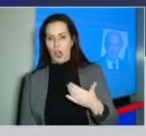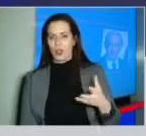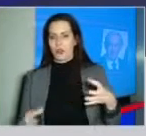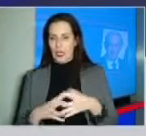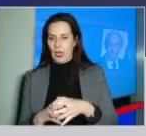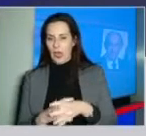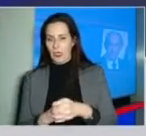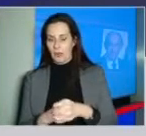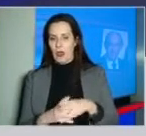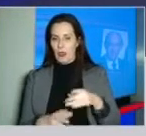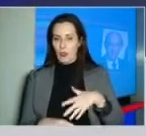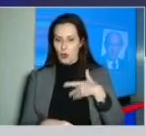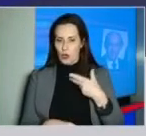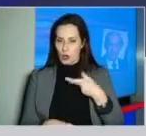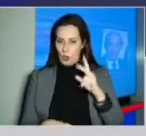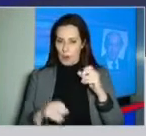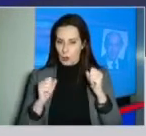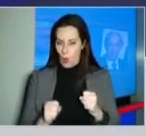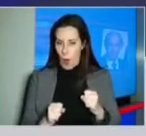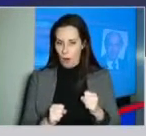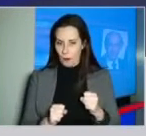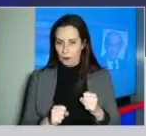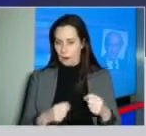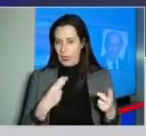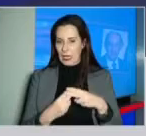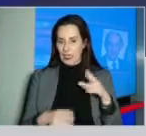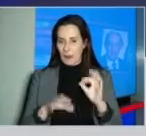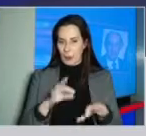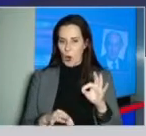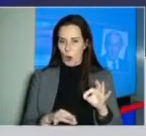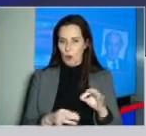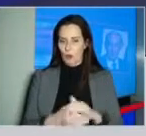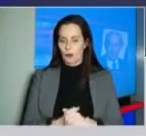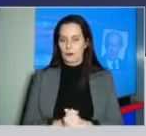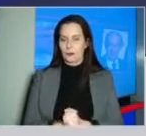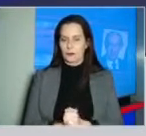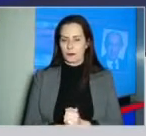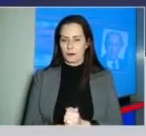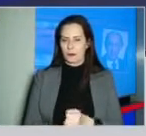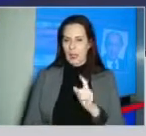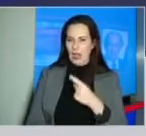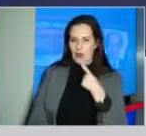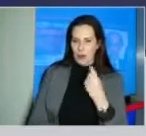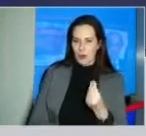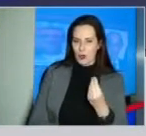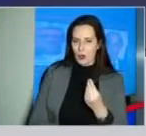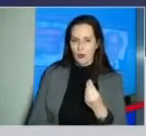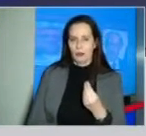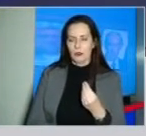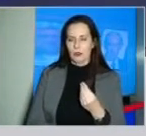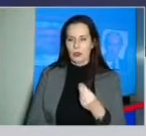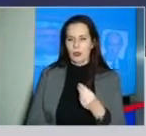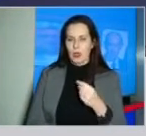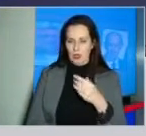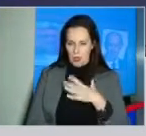כשהתאחדתם, אז התחושה יותר בטוחה, בטח לקראת הבחירות האלה שתיכנסו, הדברים משהו, אני חייב להגיד משהו מתייחס. ברורים, משהו קצר,